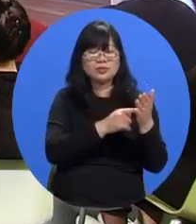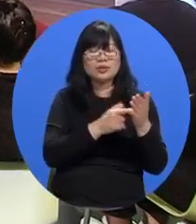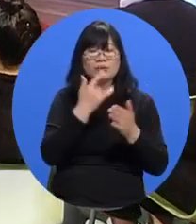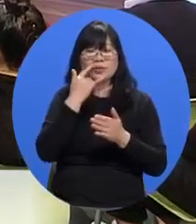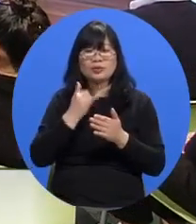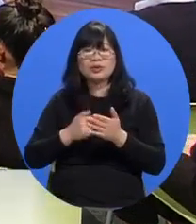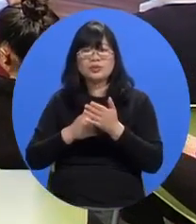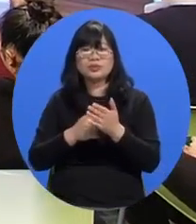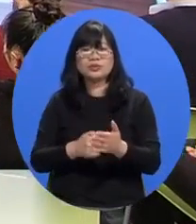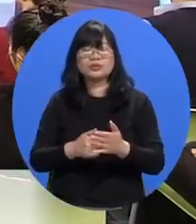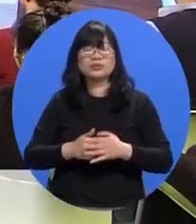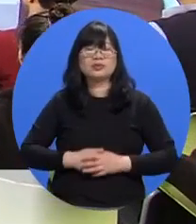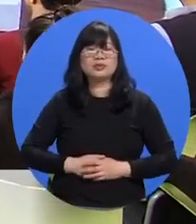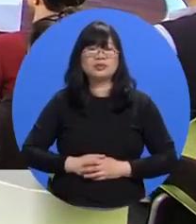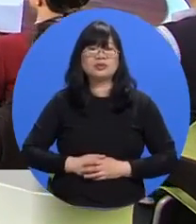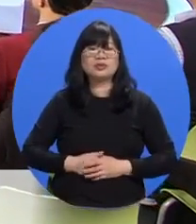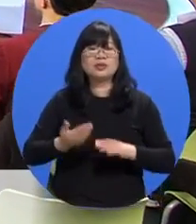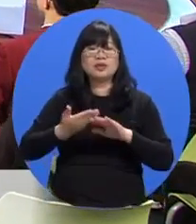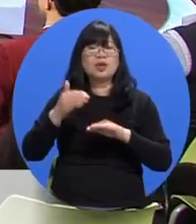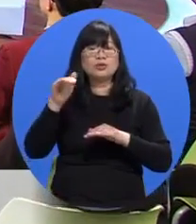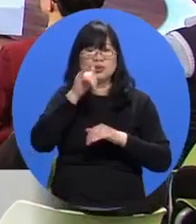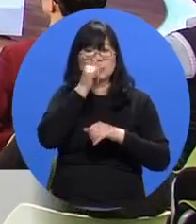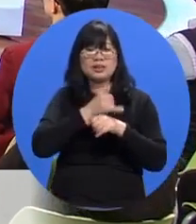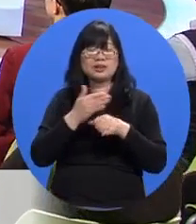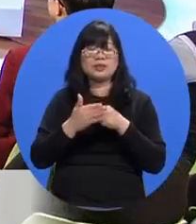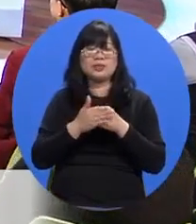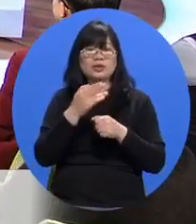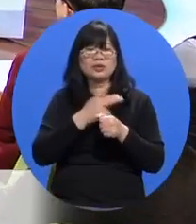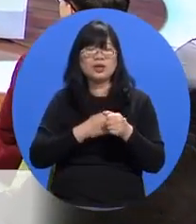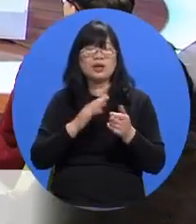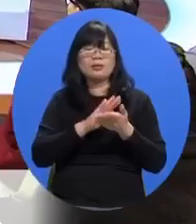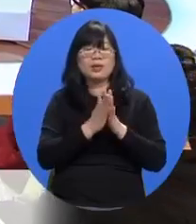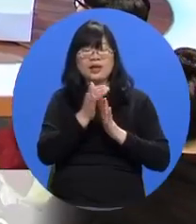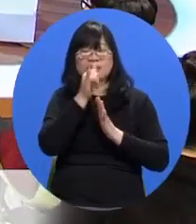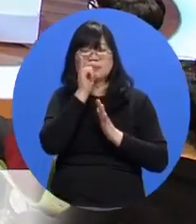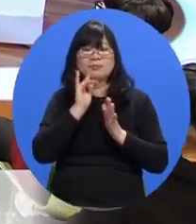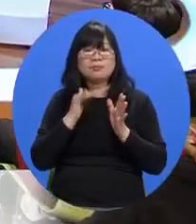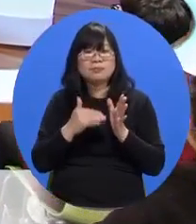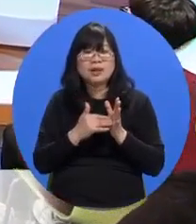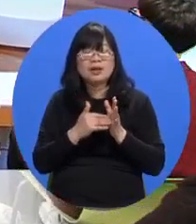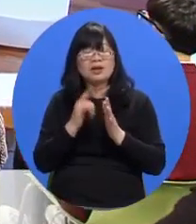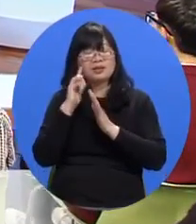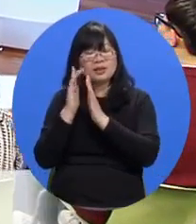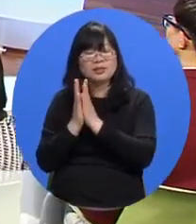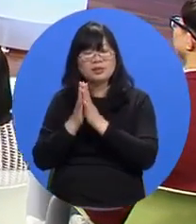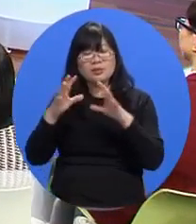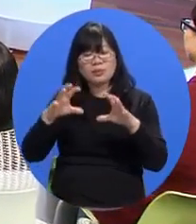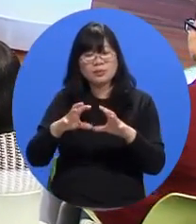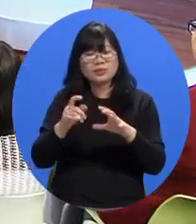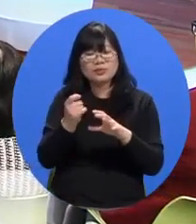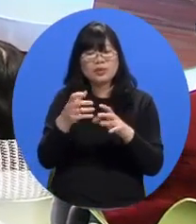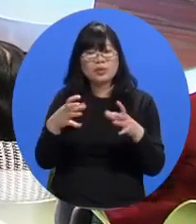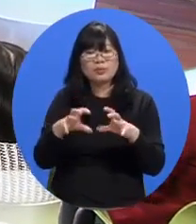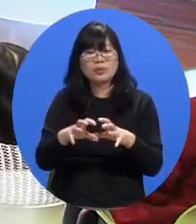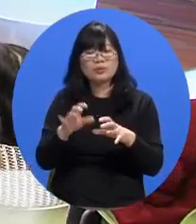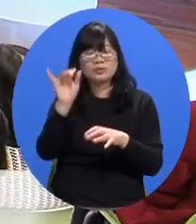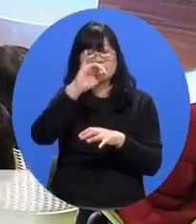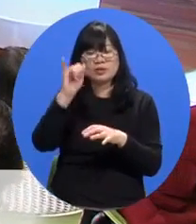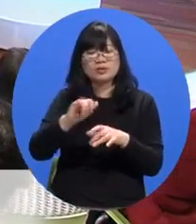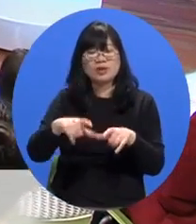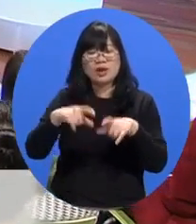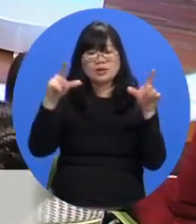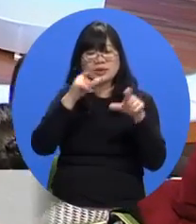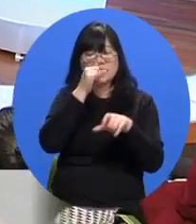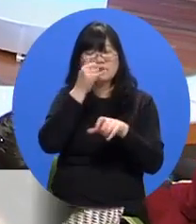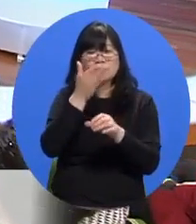학부모들의 요구도 그 이상의 수준에 와 있기 때문에 교사들도 변해야 되거든요. 네. 그래서 자발적 모임들이, 소모임들이 전국적으로 확산이